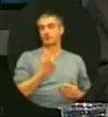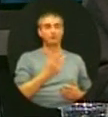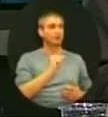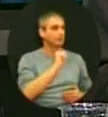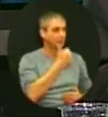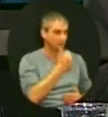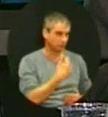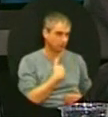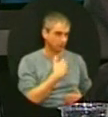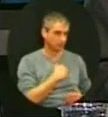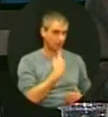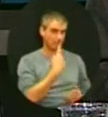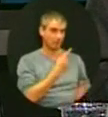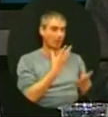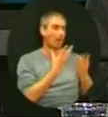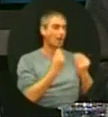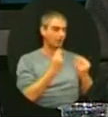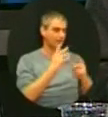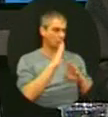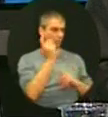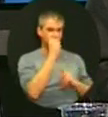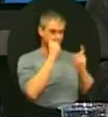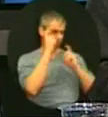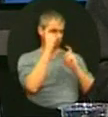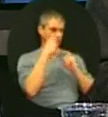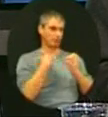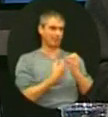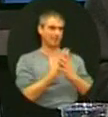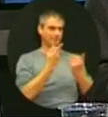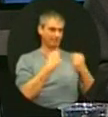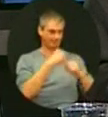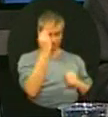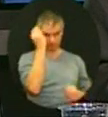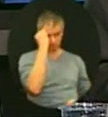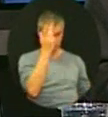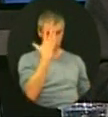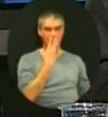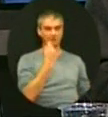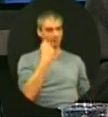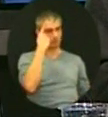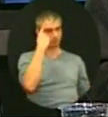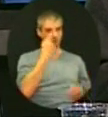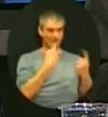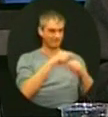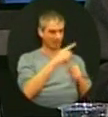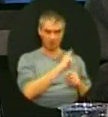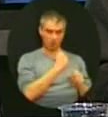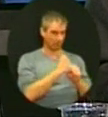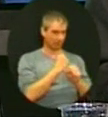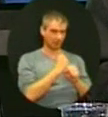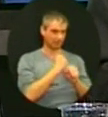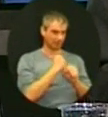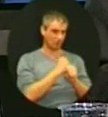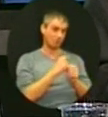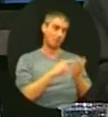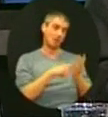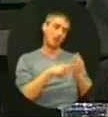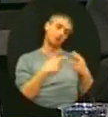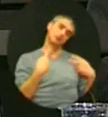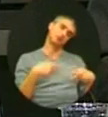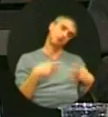לומר, הרבה הרימו גבה כשהקמתי את הוועדה הזאת, אם את זוכרת, והרבה גם חשבו שהוועדה הזאת לא תעשה את העבודה, כי היא